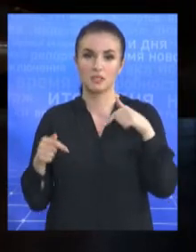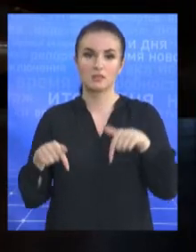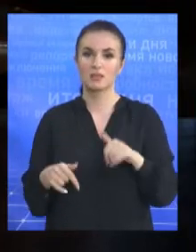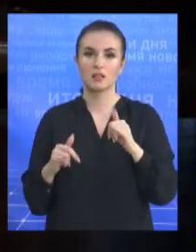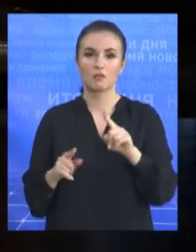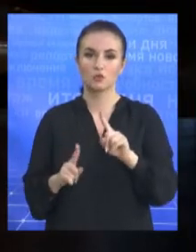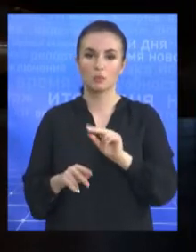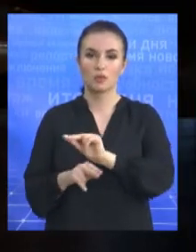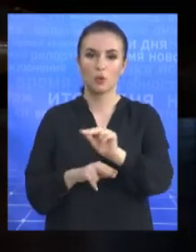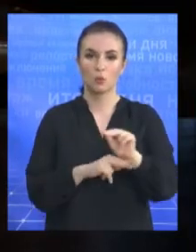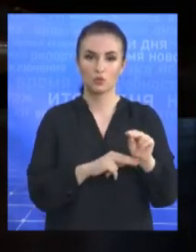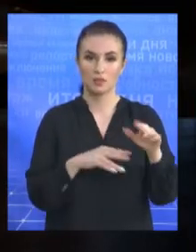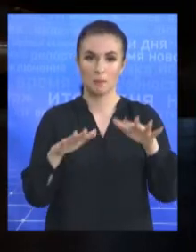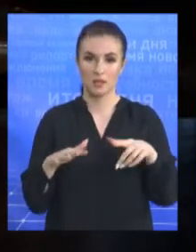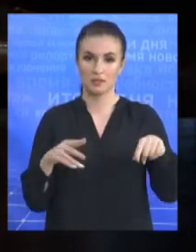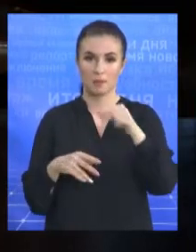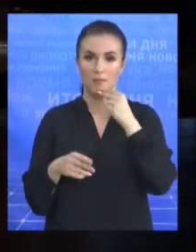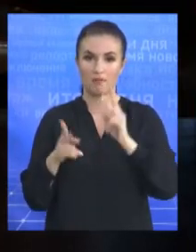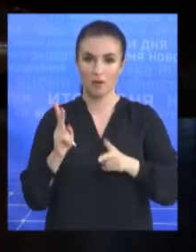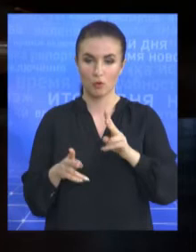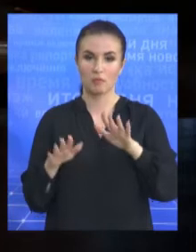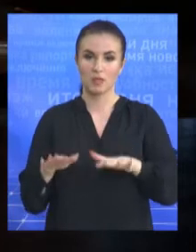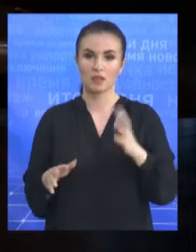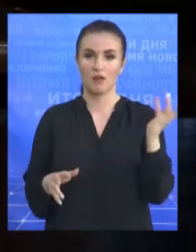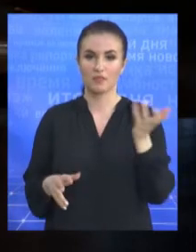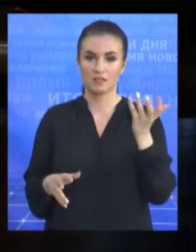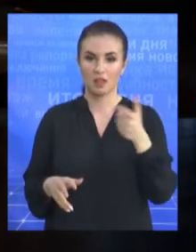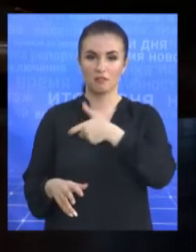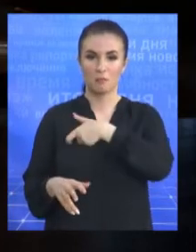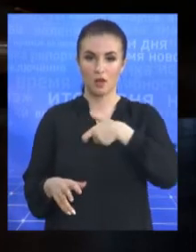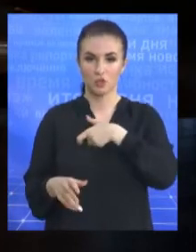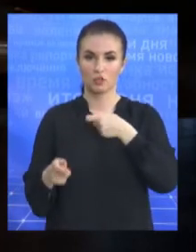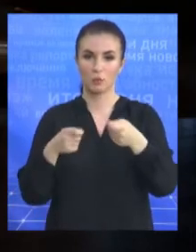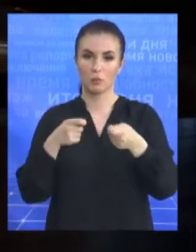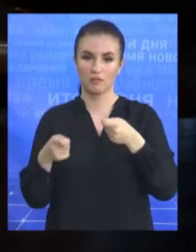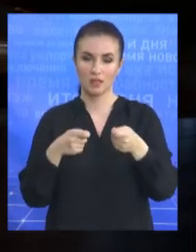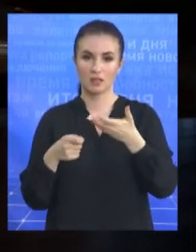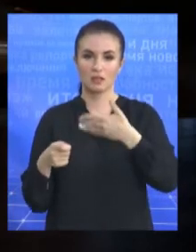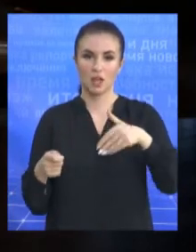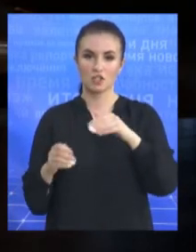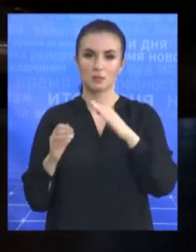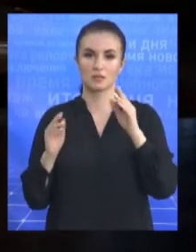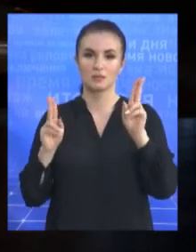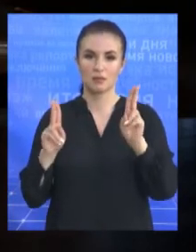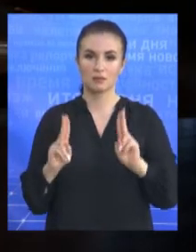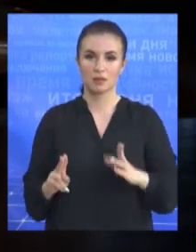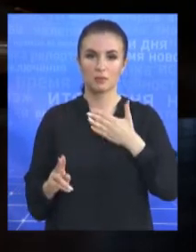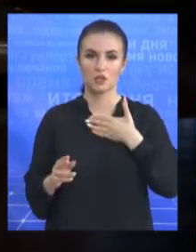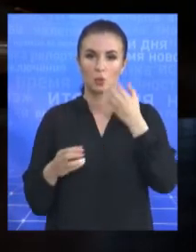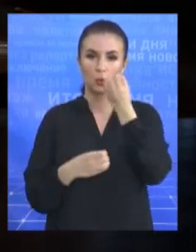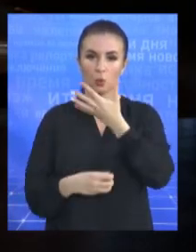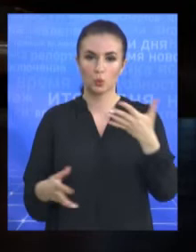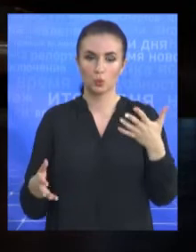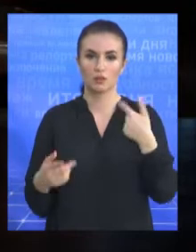для того, чтобы научить местных поваров, местных официантов, менеджеров, управленцев нашим стандартам, нашей